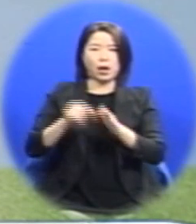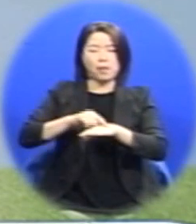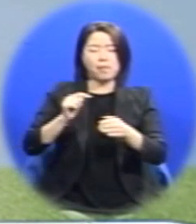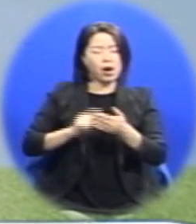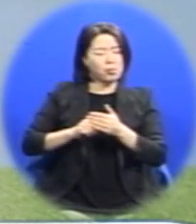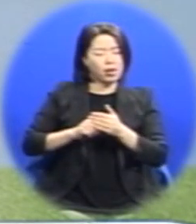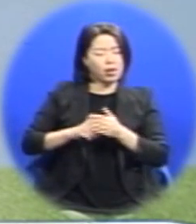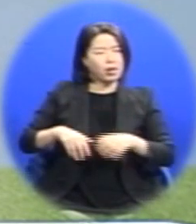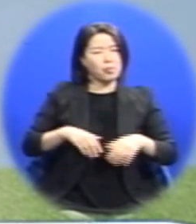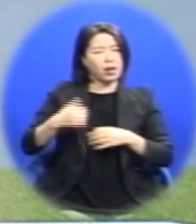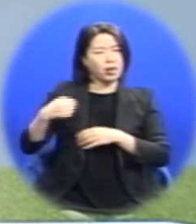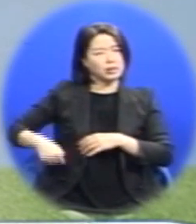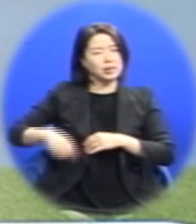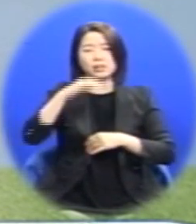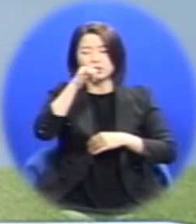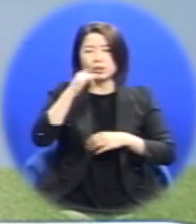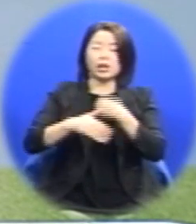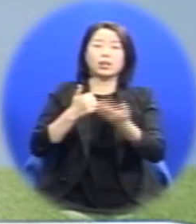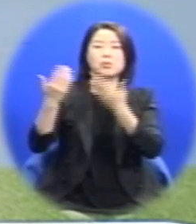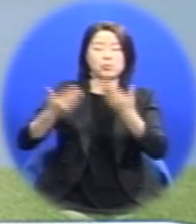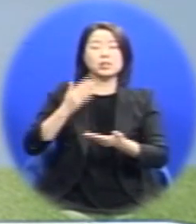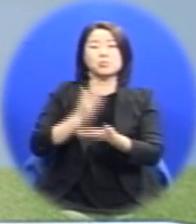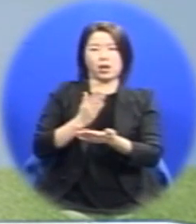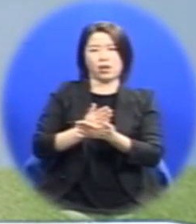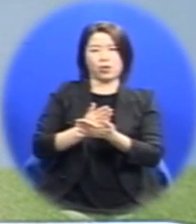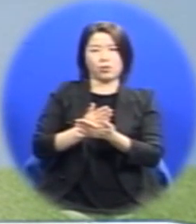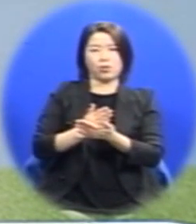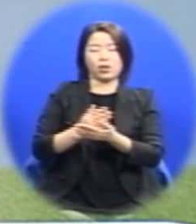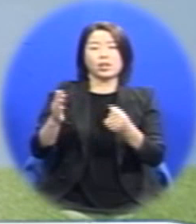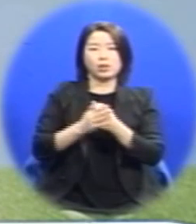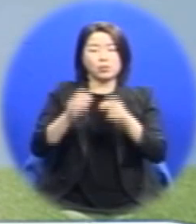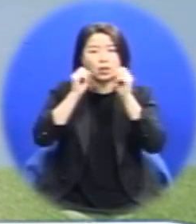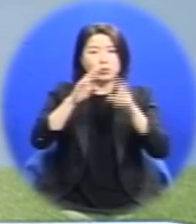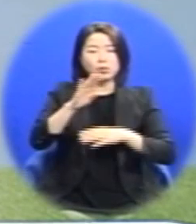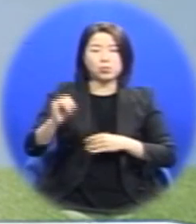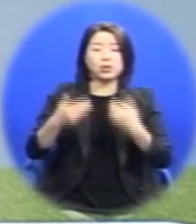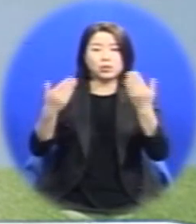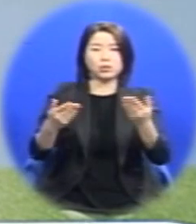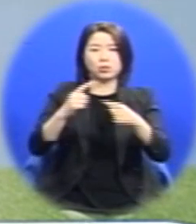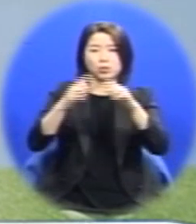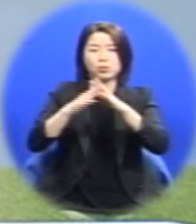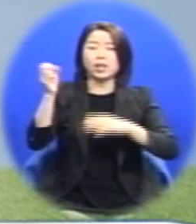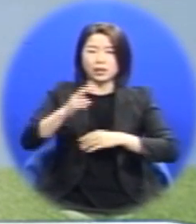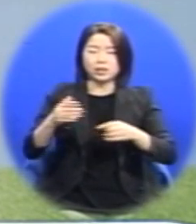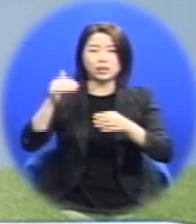걸려요. 하나님 받지 말라는 거예요. 그래서 선교비로 드리고 교회에다 다시